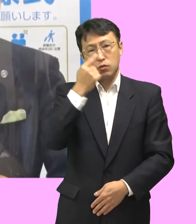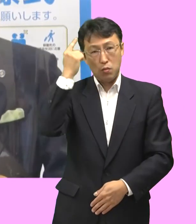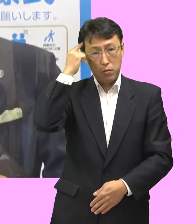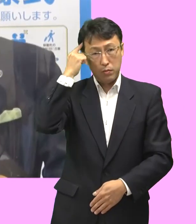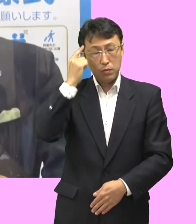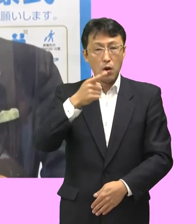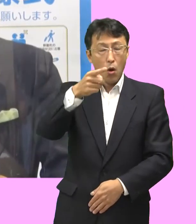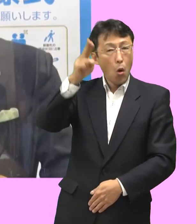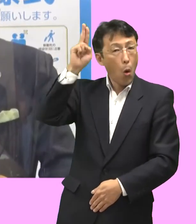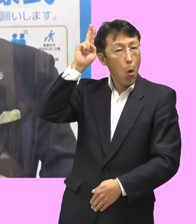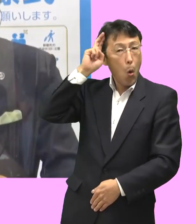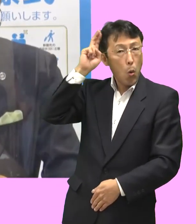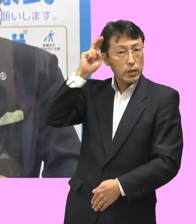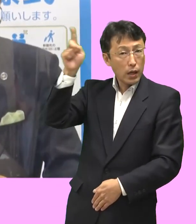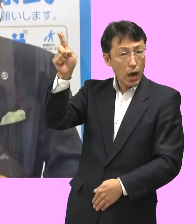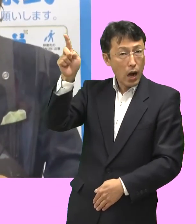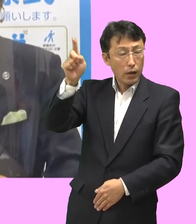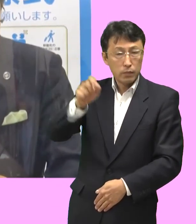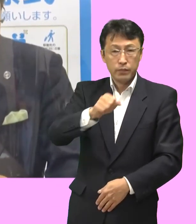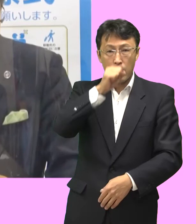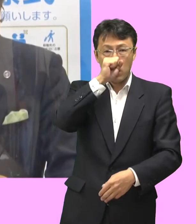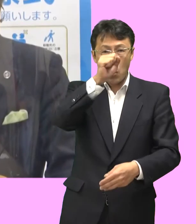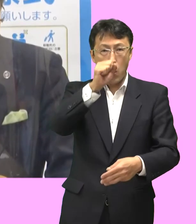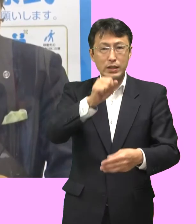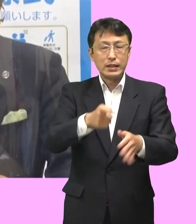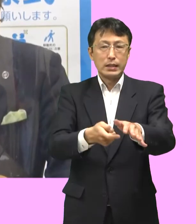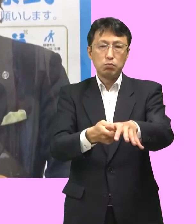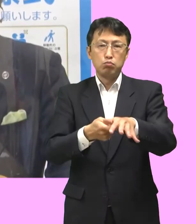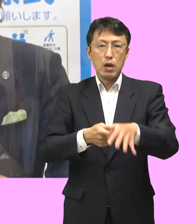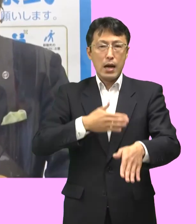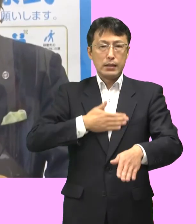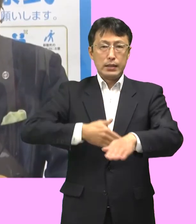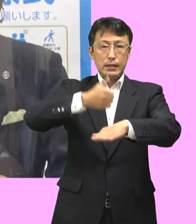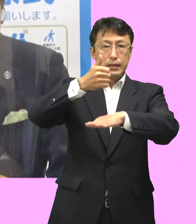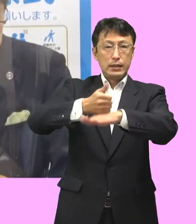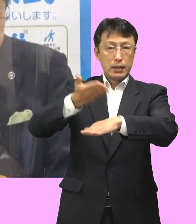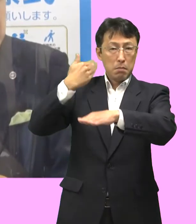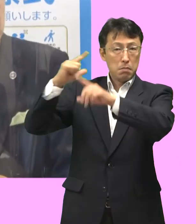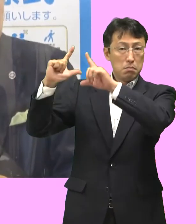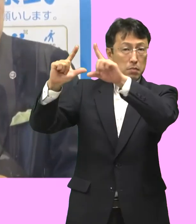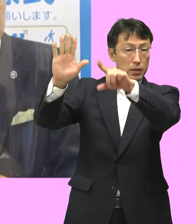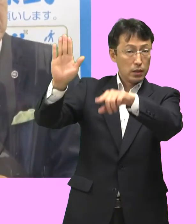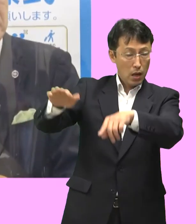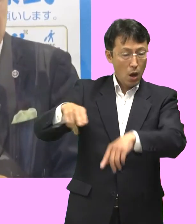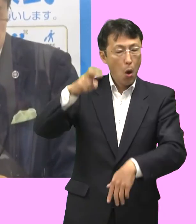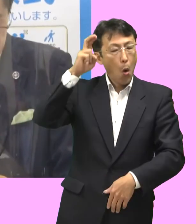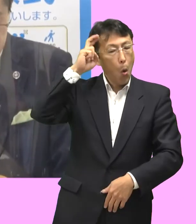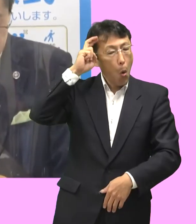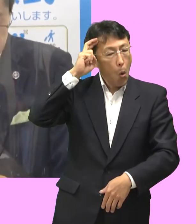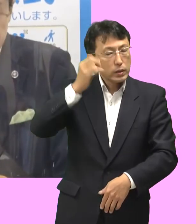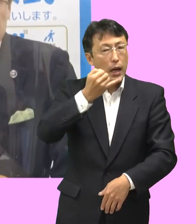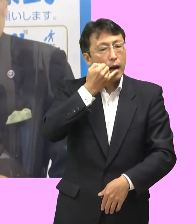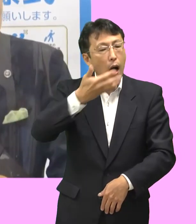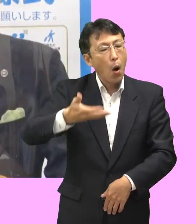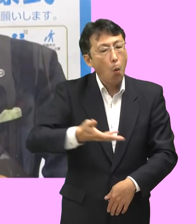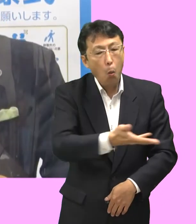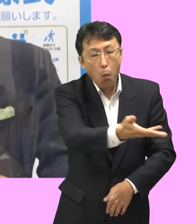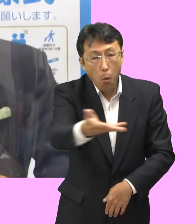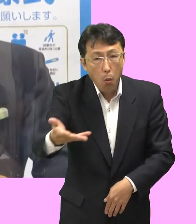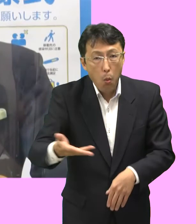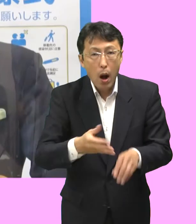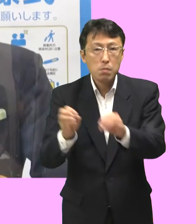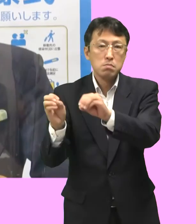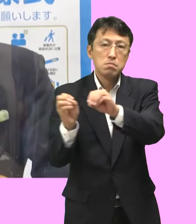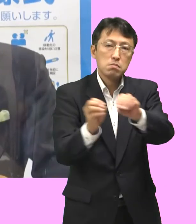大阪府の吉村知事がですね、大阪湾での放出の可能性について、まあ、言及されました。まあ、政